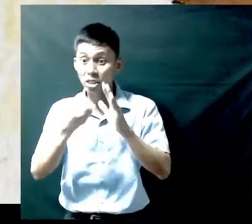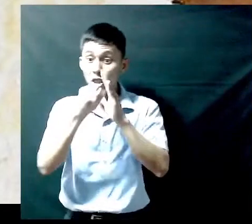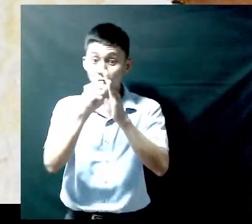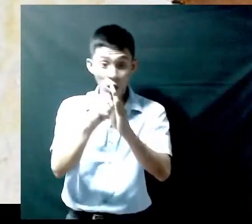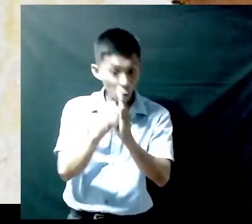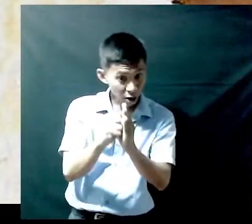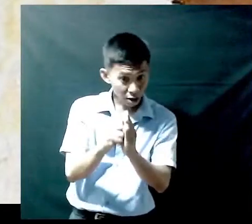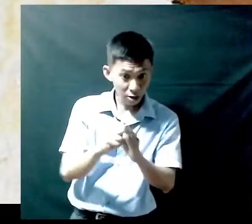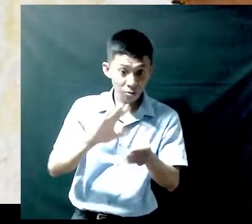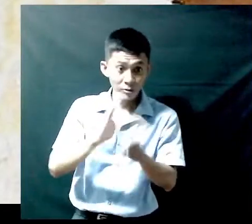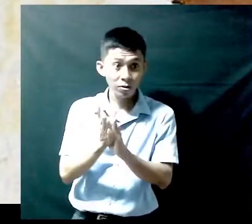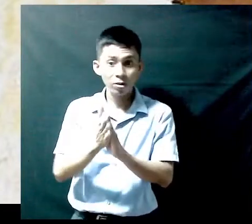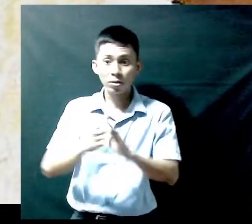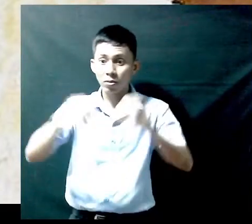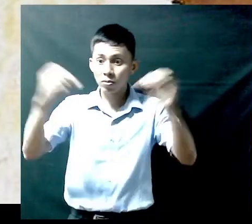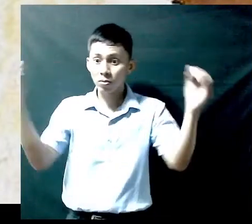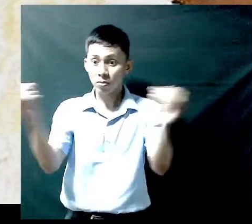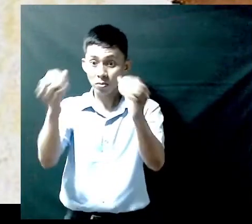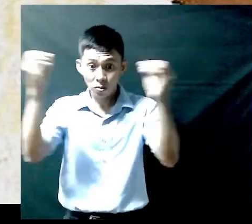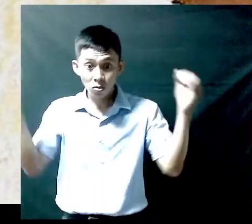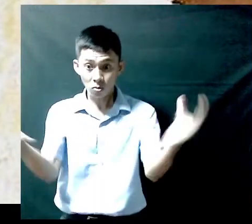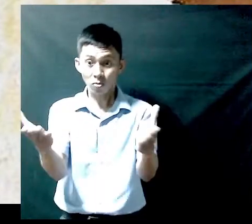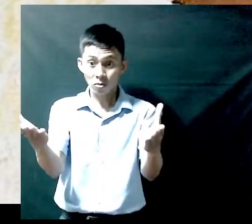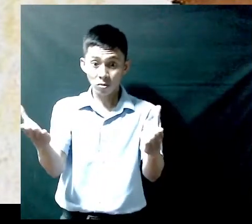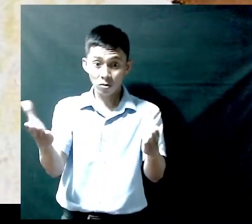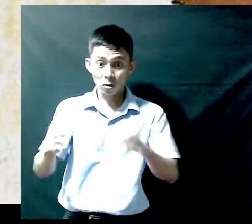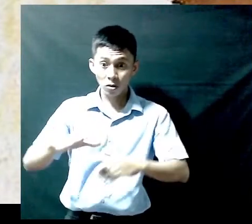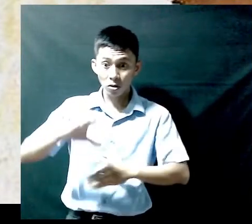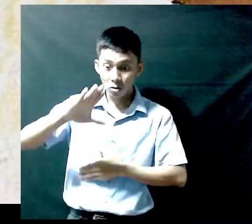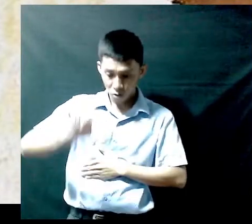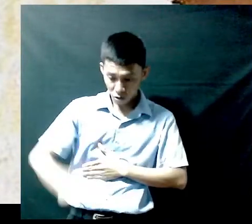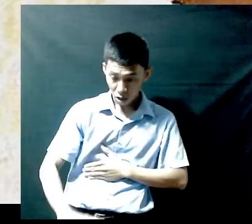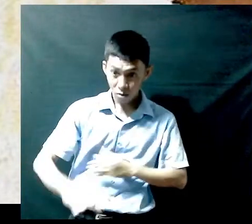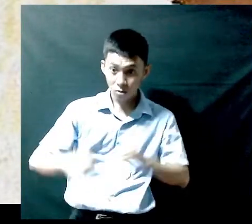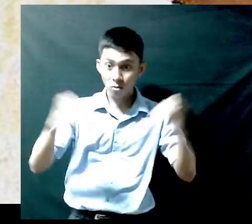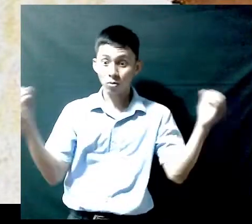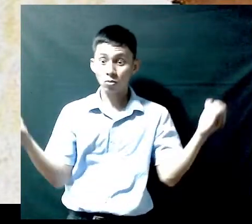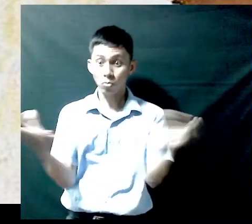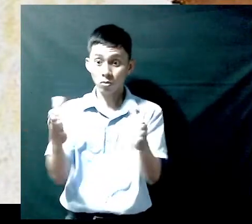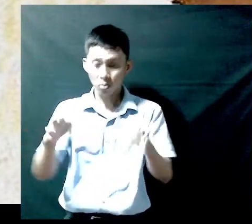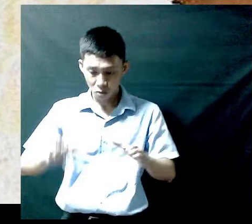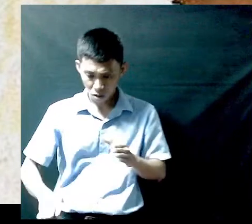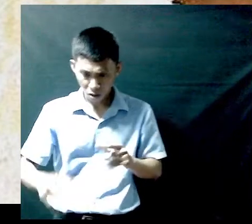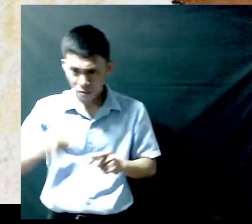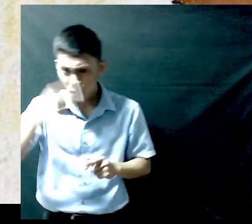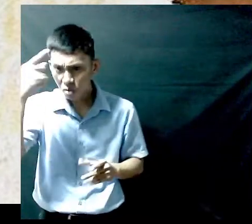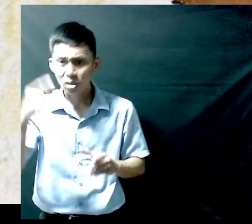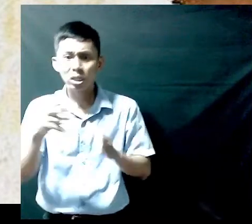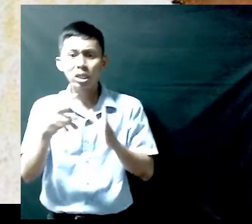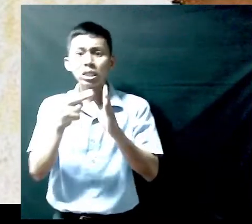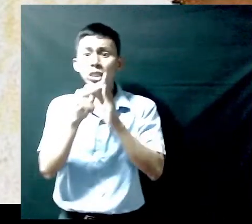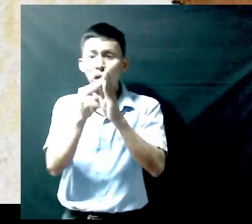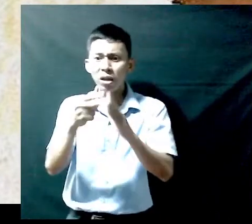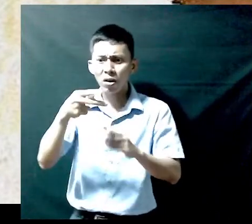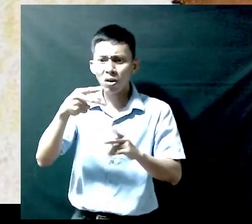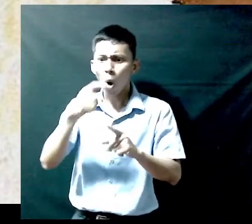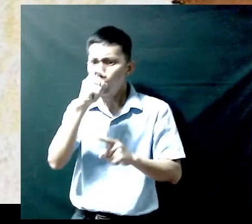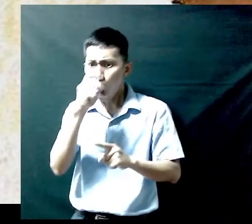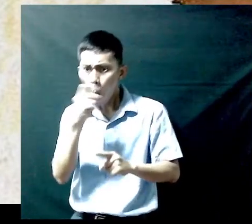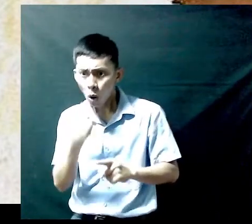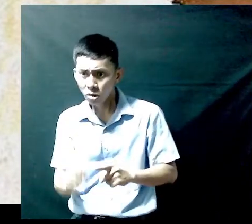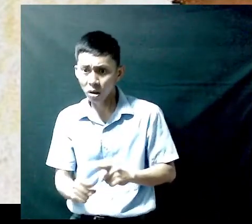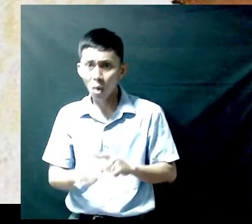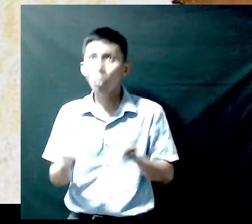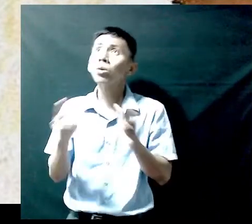Miracle child. Bakit? Kasi hindi ho magkaanak si Hana. And then because she worshiped the Lord and she served the